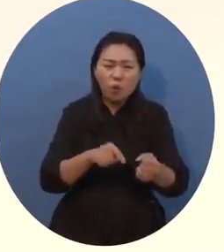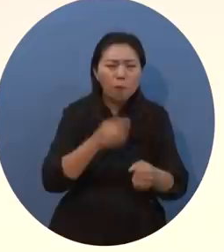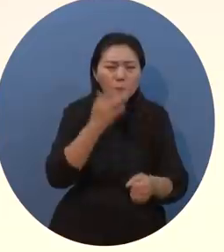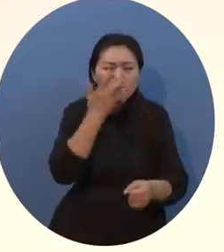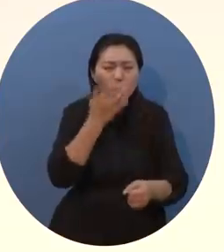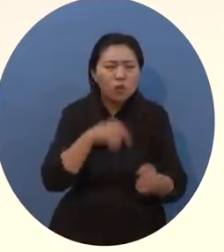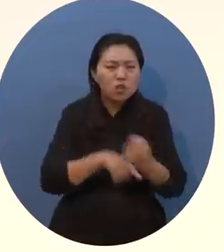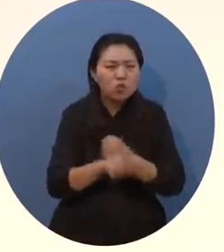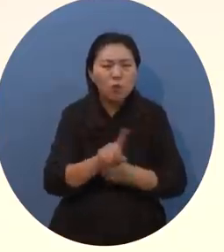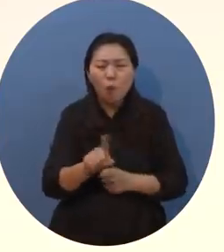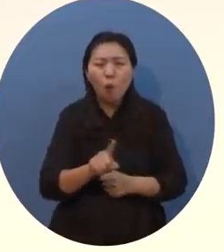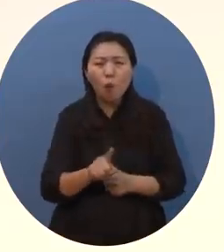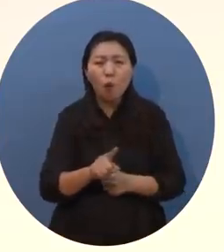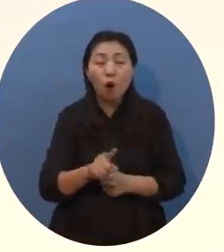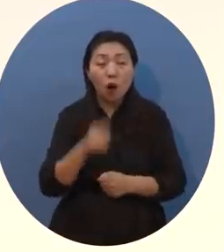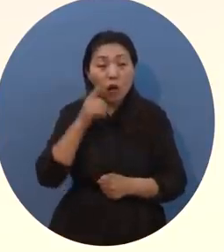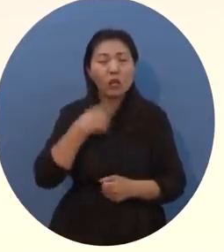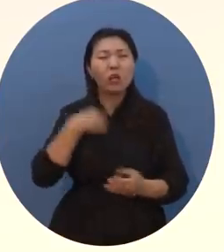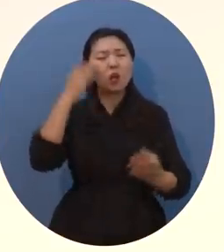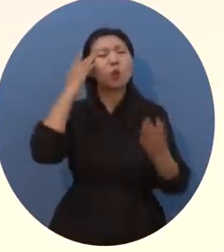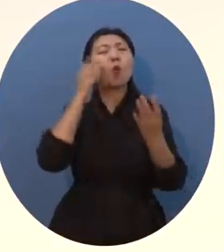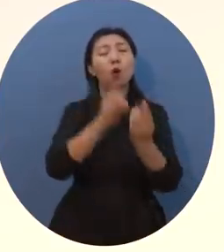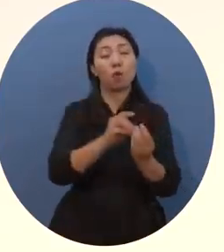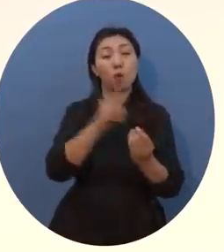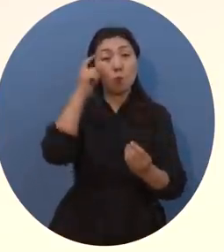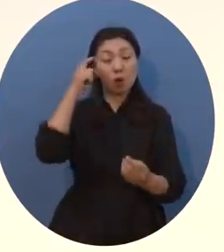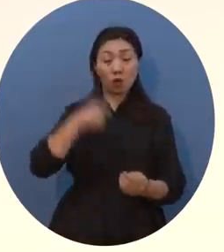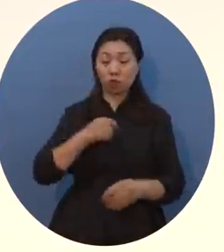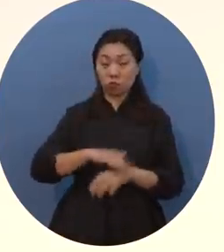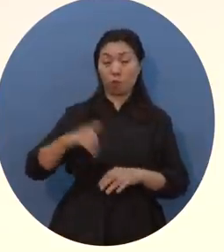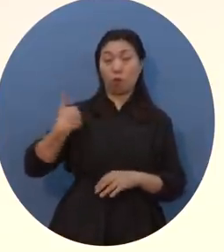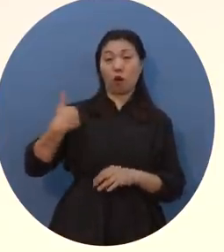내가 제일 잘 알아요. 왜? 나도 잘 모르니까.